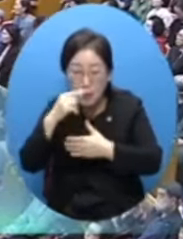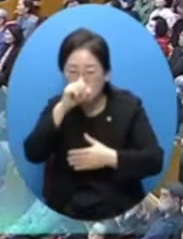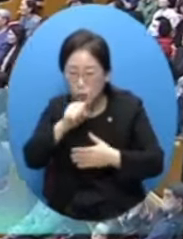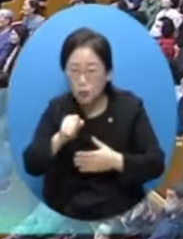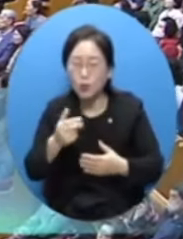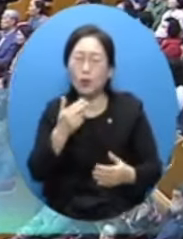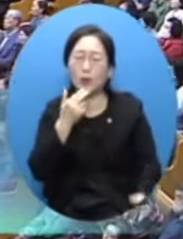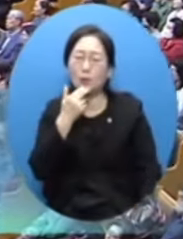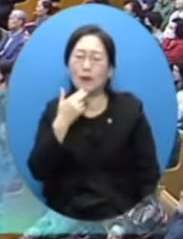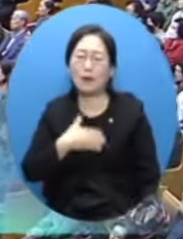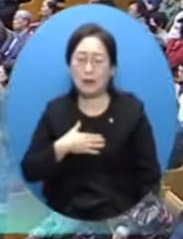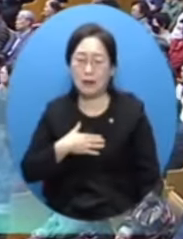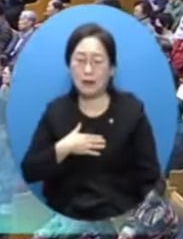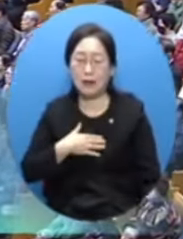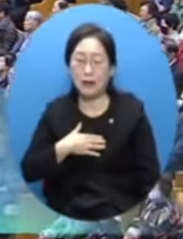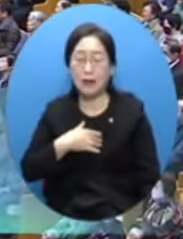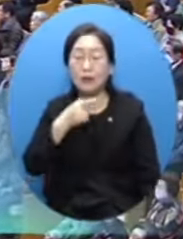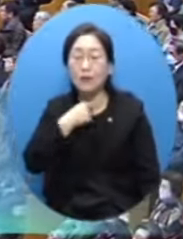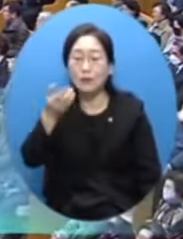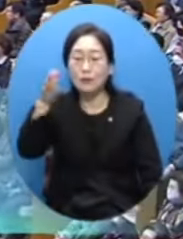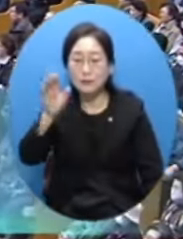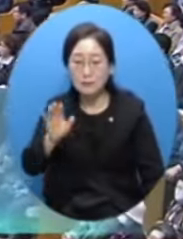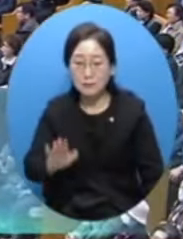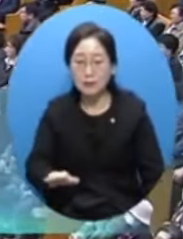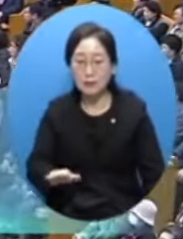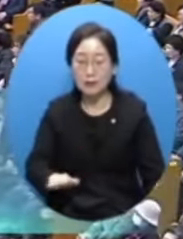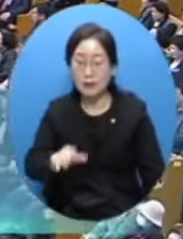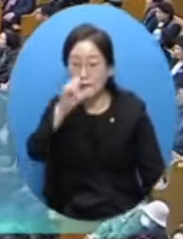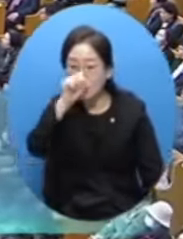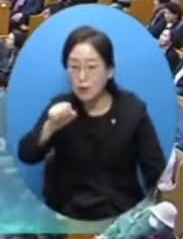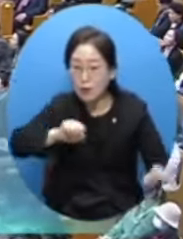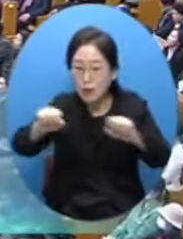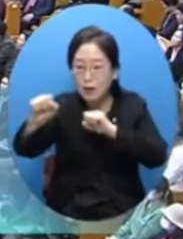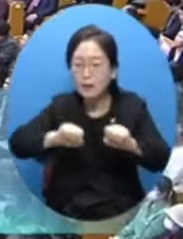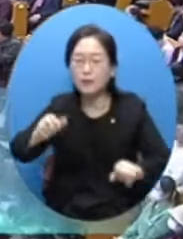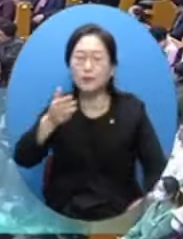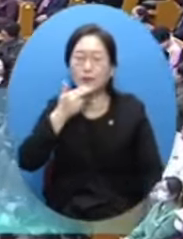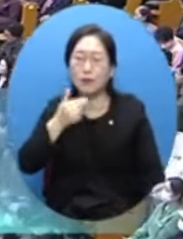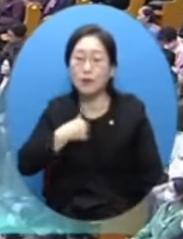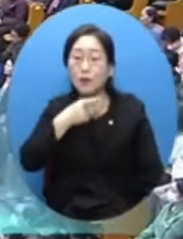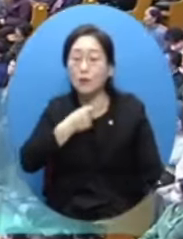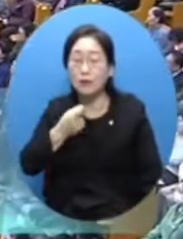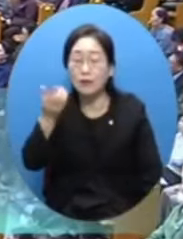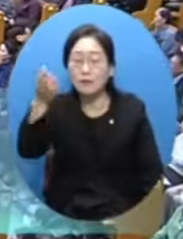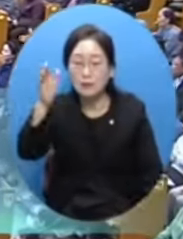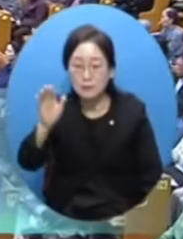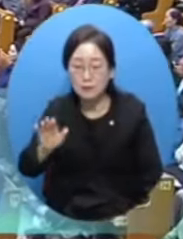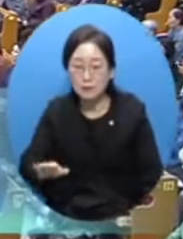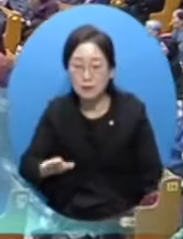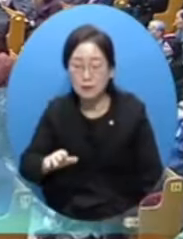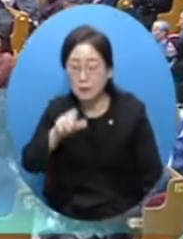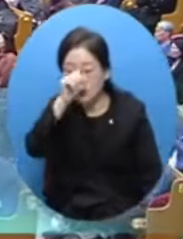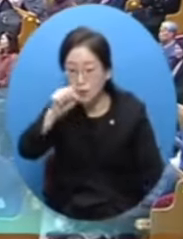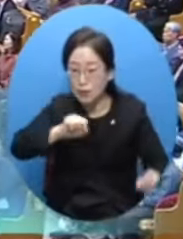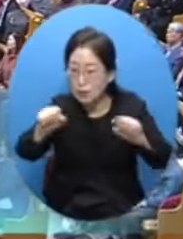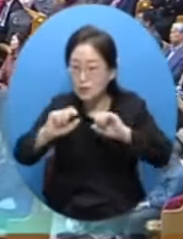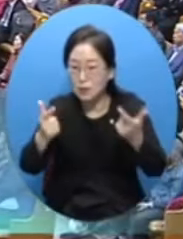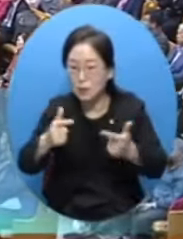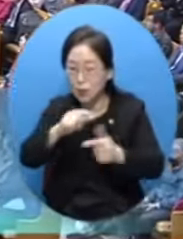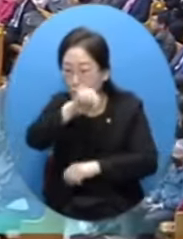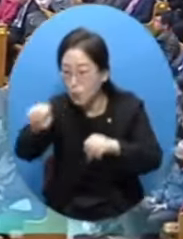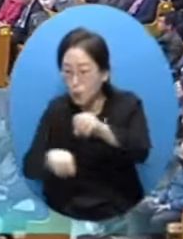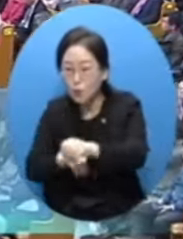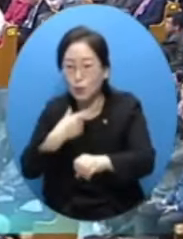아니하는 줄을 아노니 원함은 내게 있으나 선을 행하는 것은 없노라. 내가 원하는 바 선은 행하지 아니하고 도리어